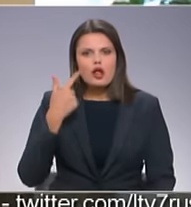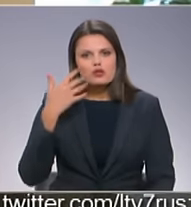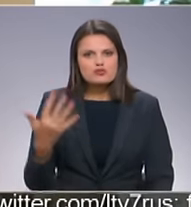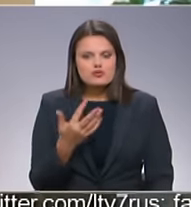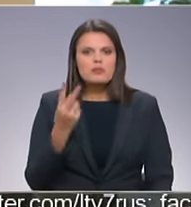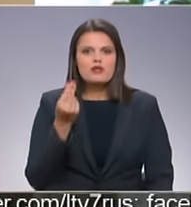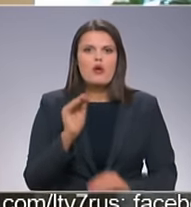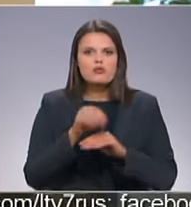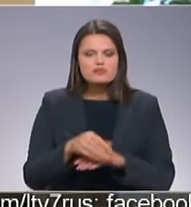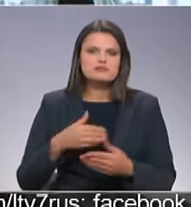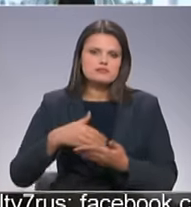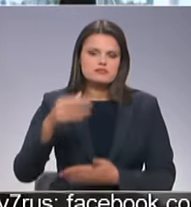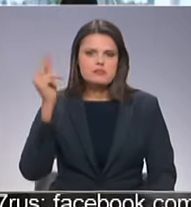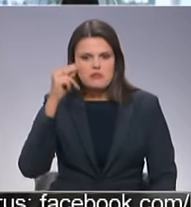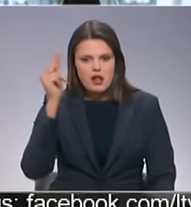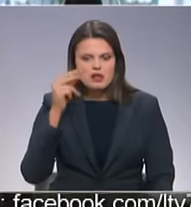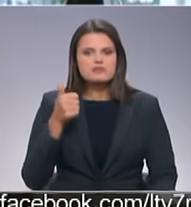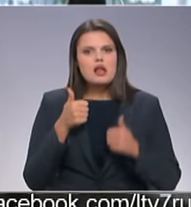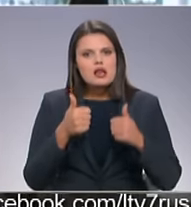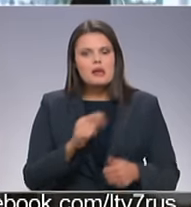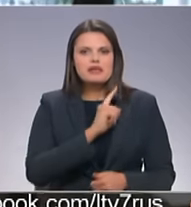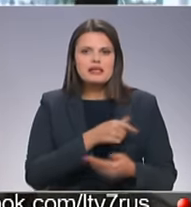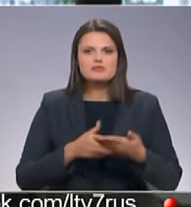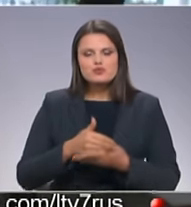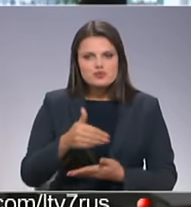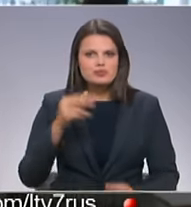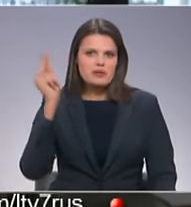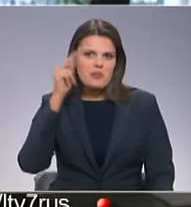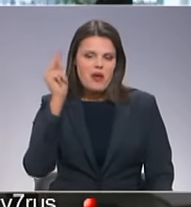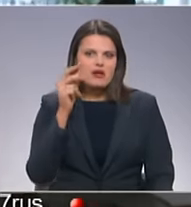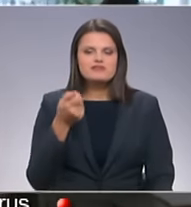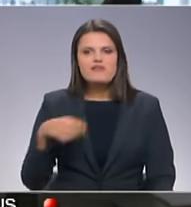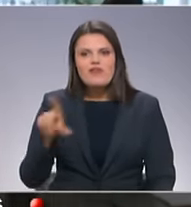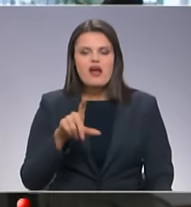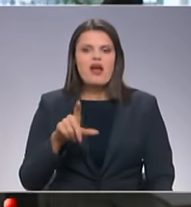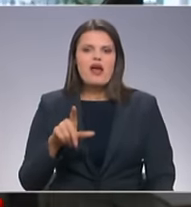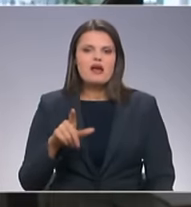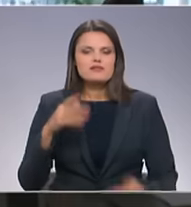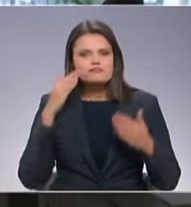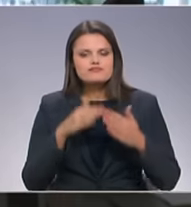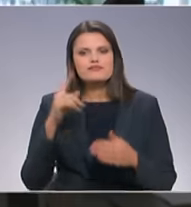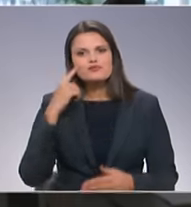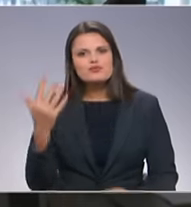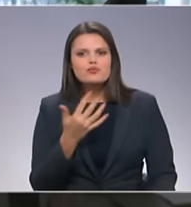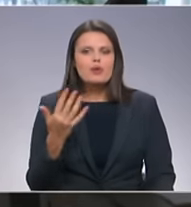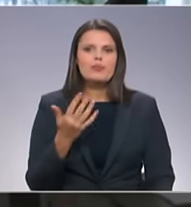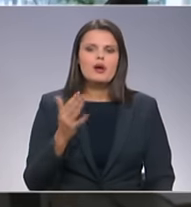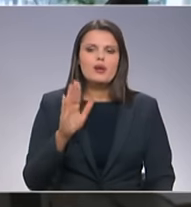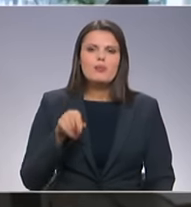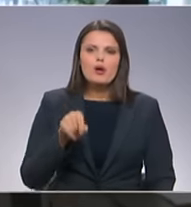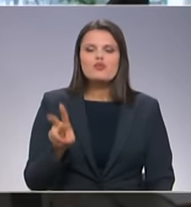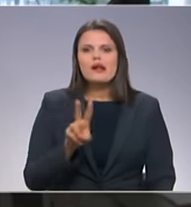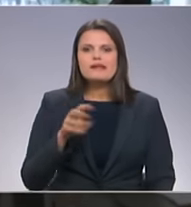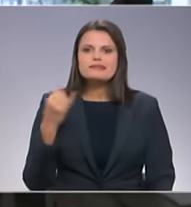tiks ieguldīt tālākā mācībā. Labu iespēju turpināt mācīties un vairāk. Vairāk sāk domāt par to,